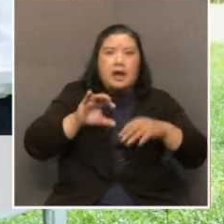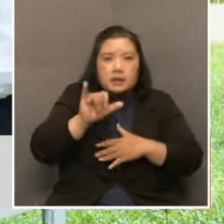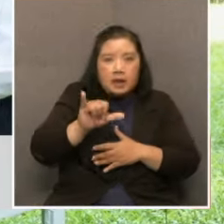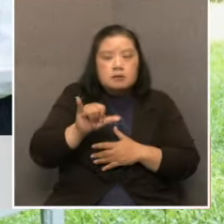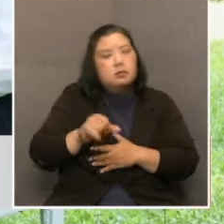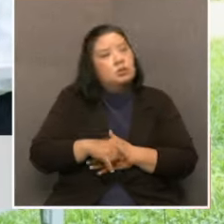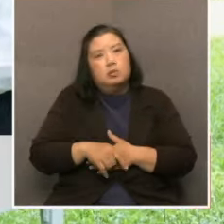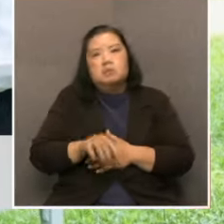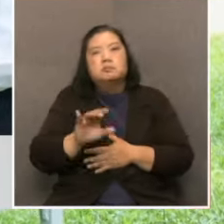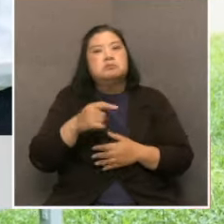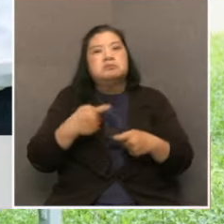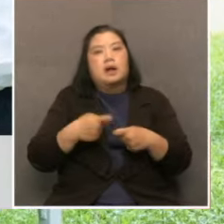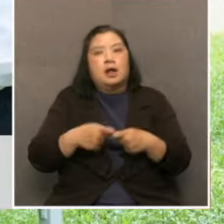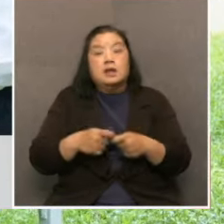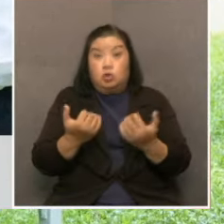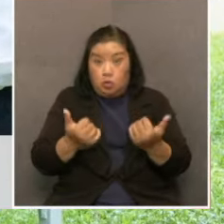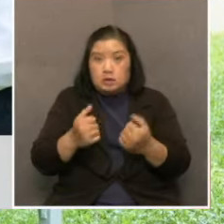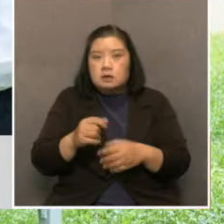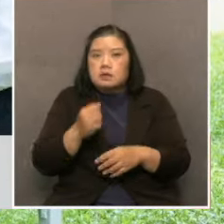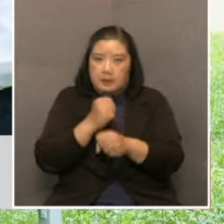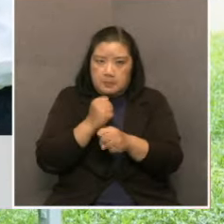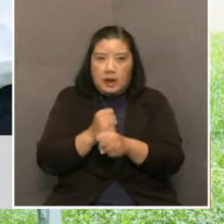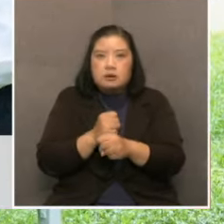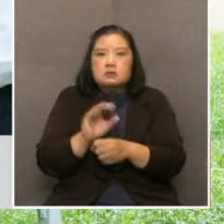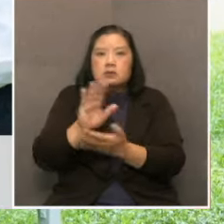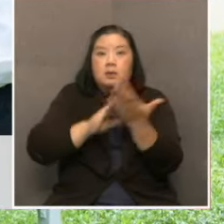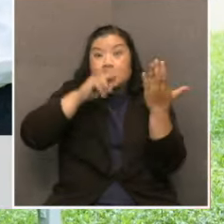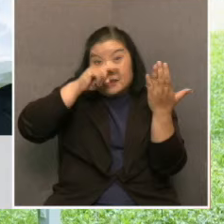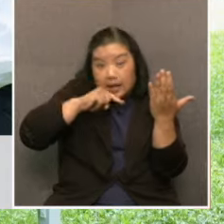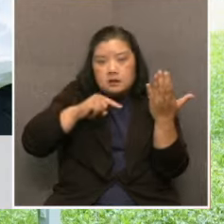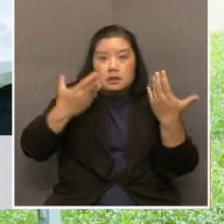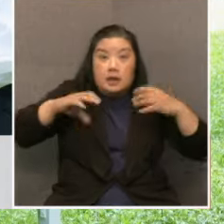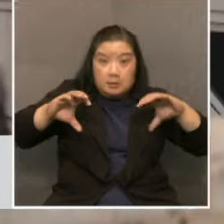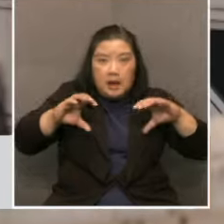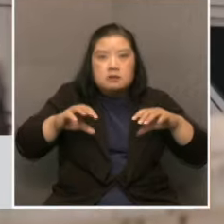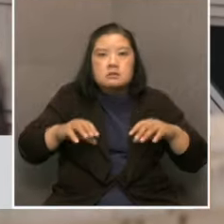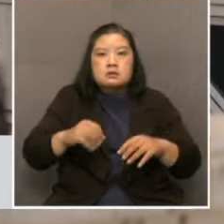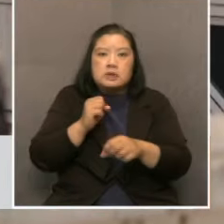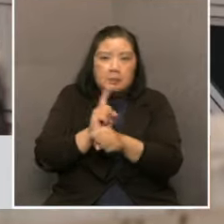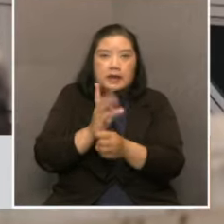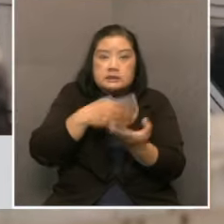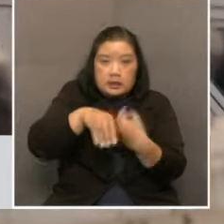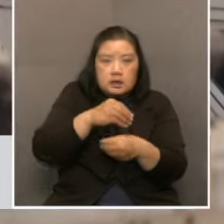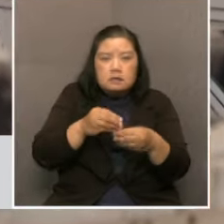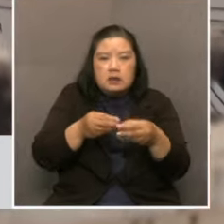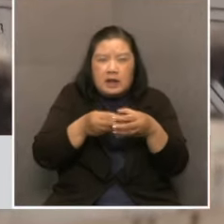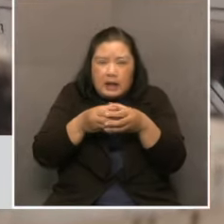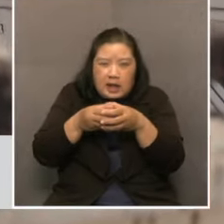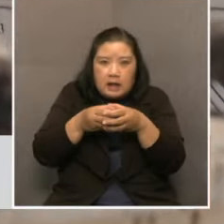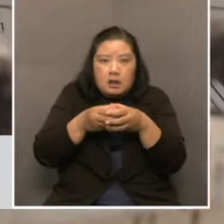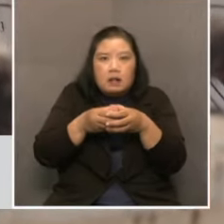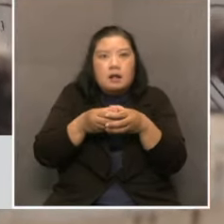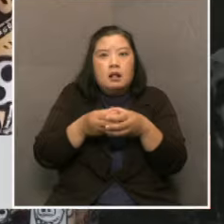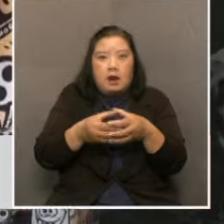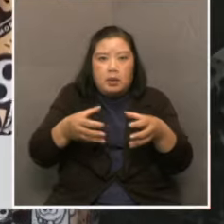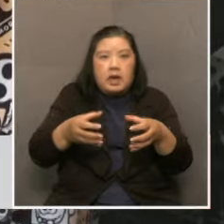งนี้ทุกคนเข้าใจหมดว่าเราเนี่ยเศรษฐกิจไม่โตเท่าที่เรา อยากจะเป็นเพราะว่าเราส่